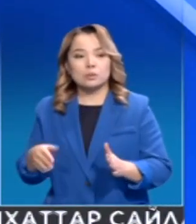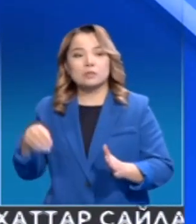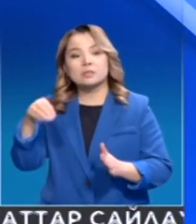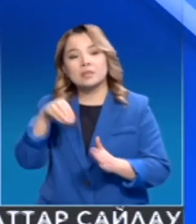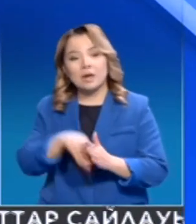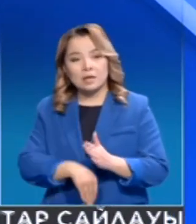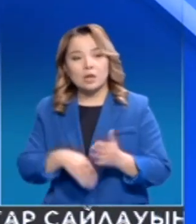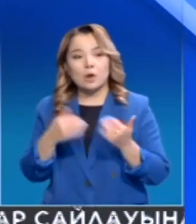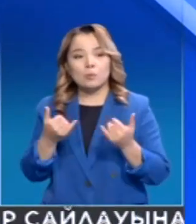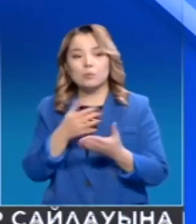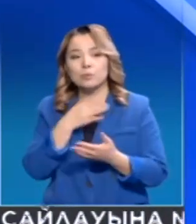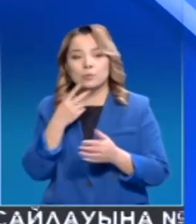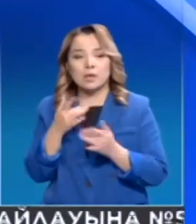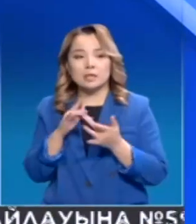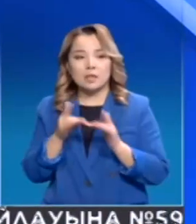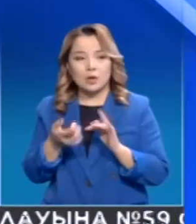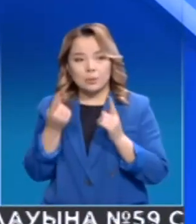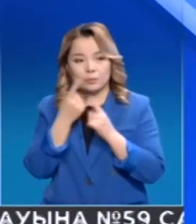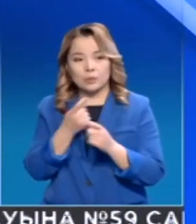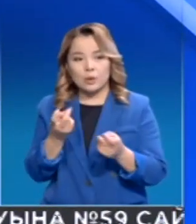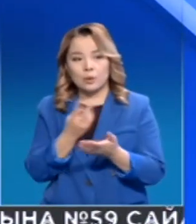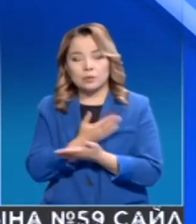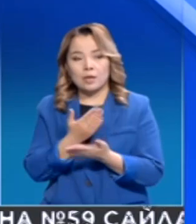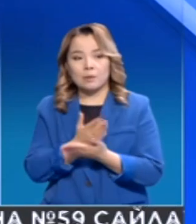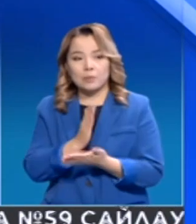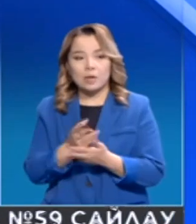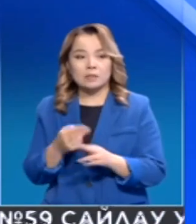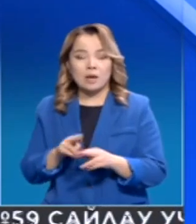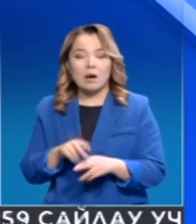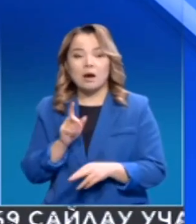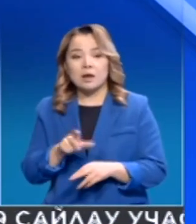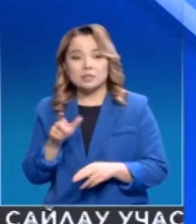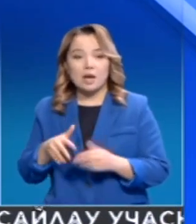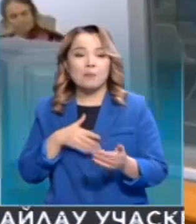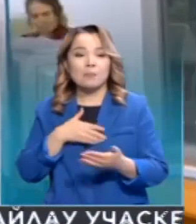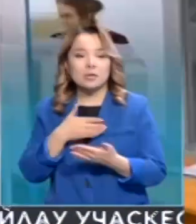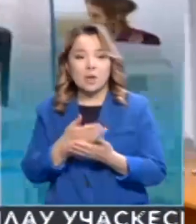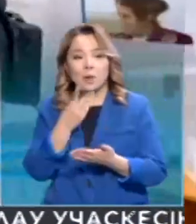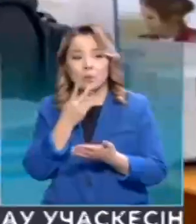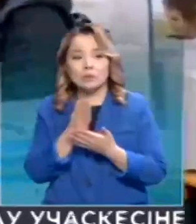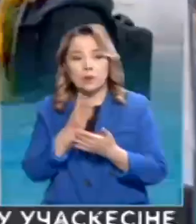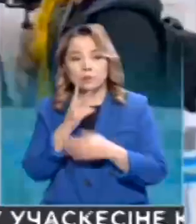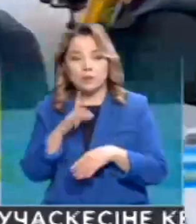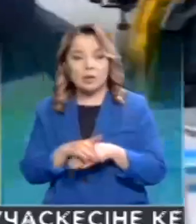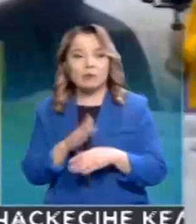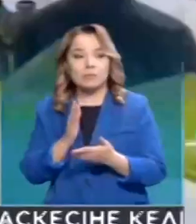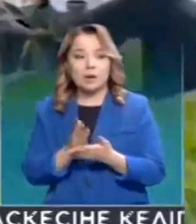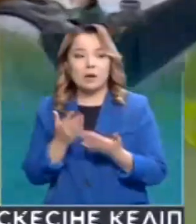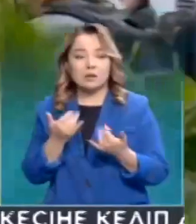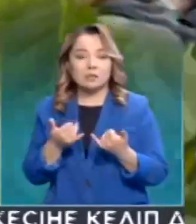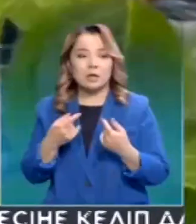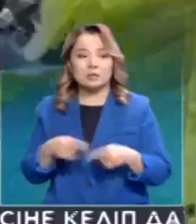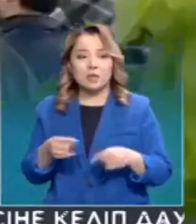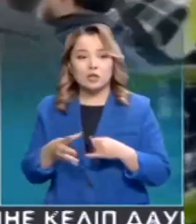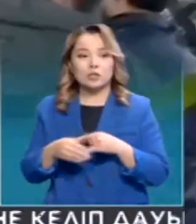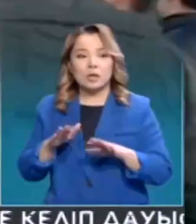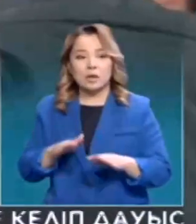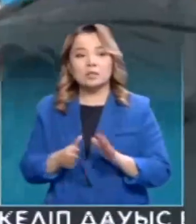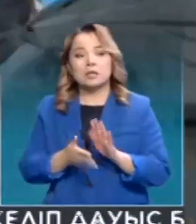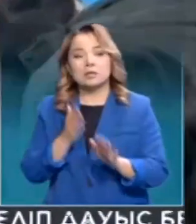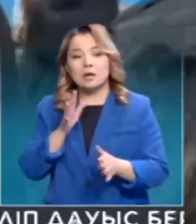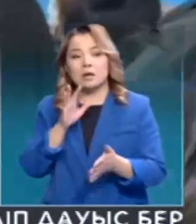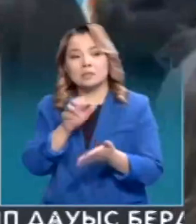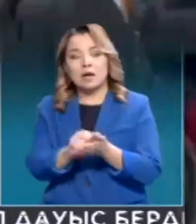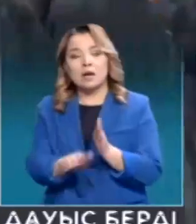тұрған суреттер бүгін желіде көп тарады. Бұдан ақ азаматтардың белсенділігін байқауға болады. Тіпті кей жерде кезекте